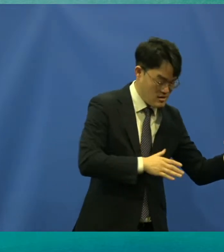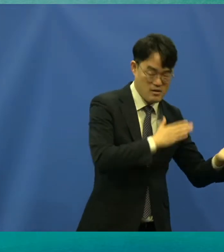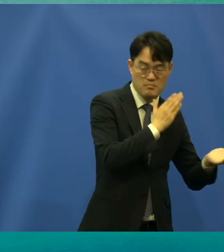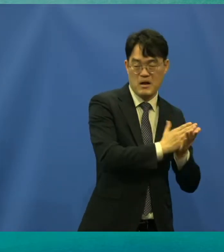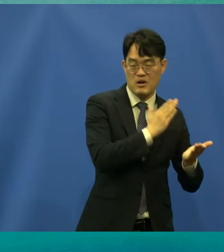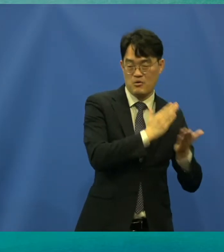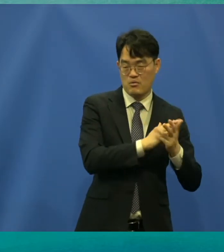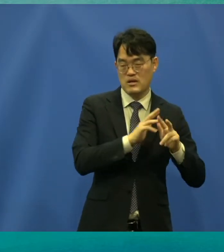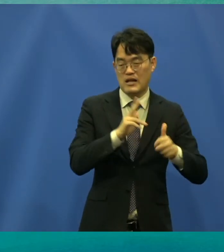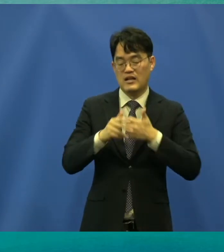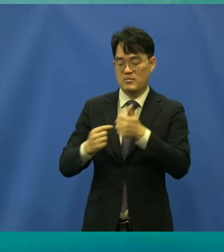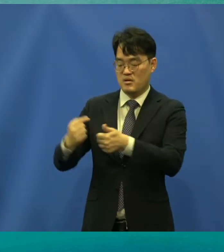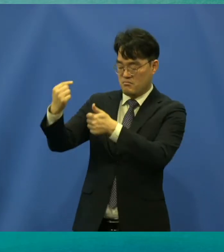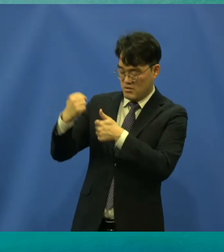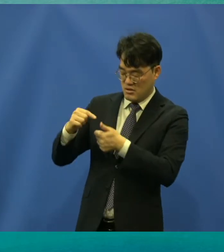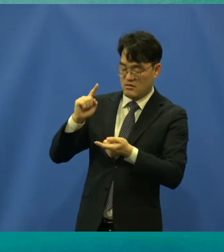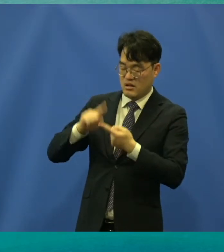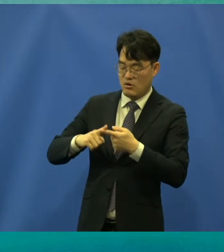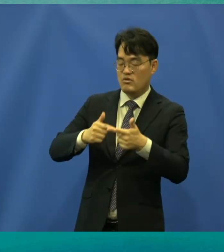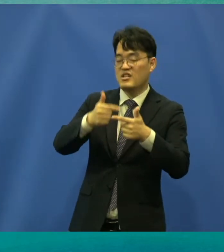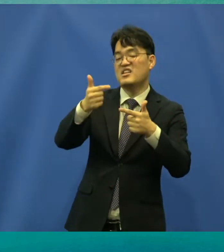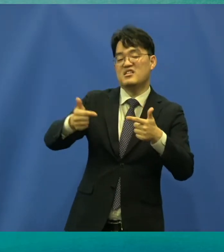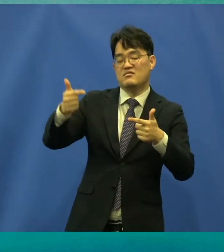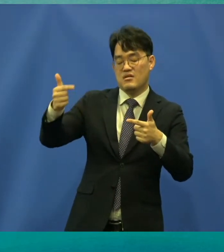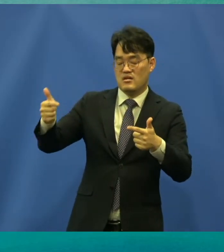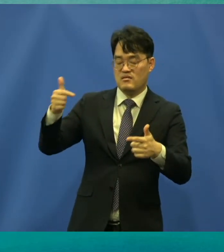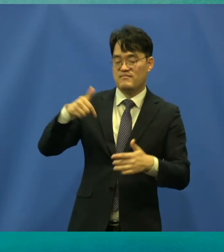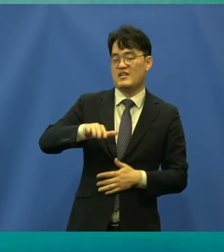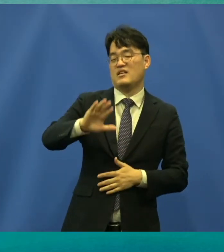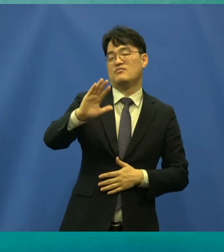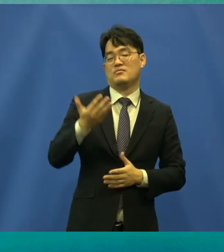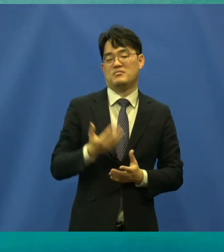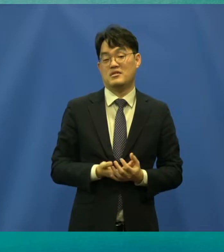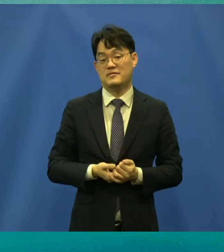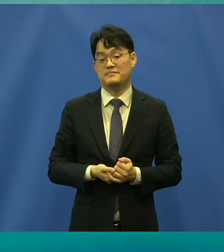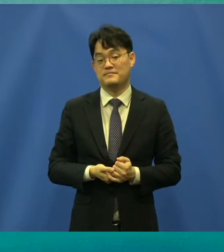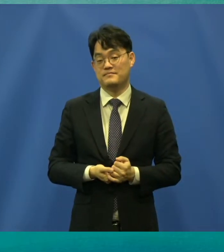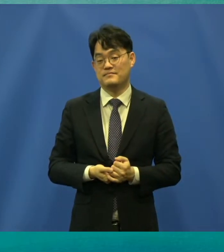하나님은 강요하시는 분은 아닙니다. 자발적인 헌신을 원하십니다.